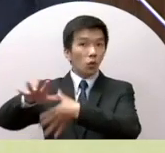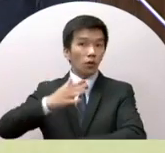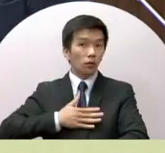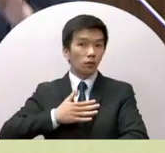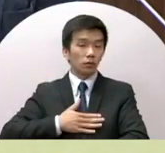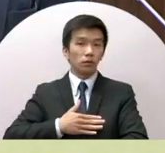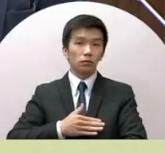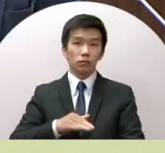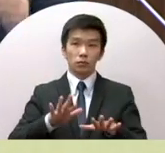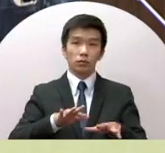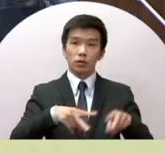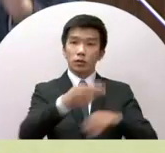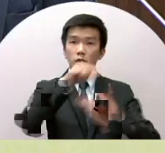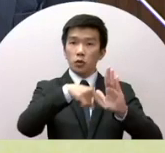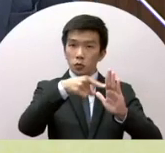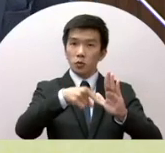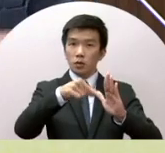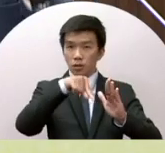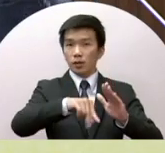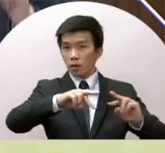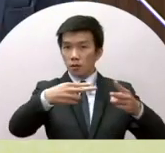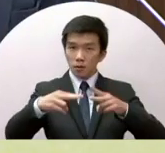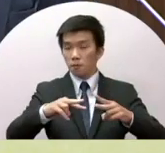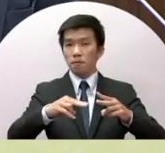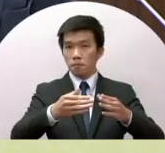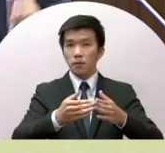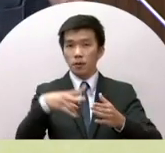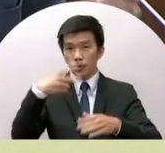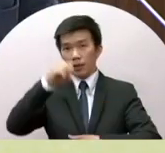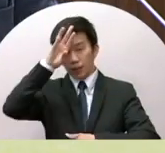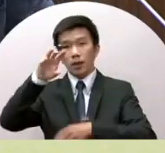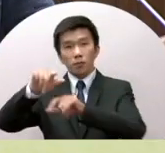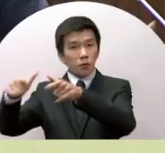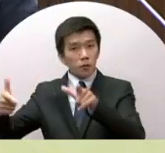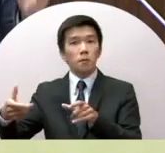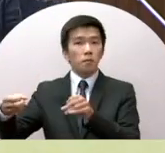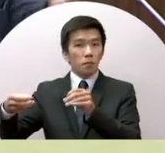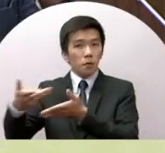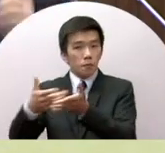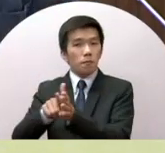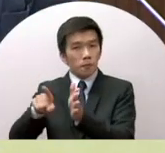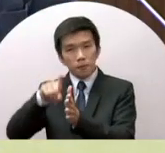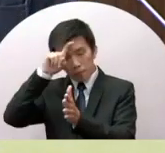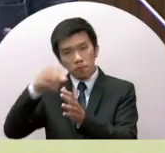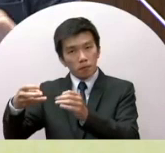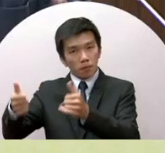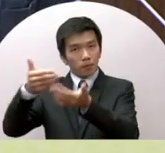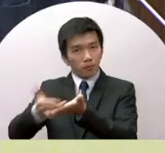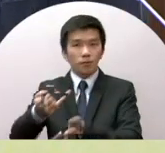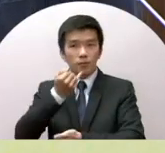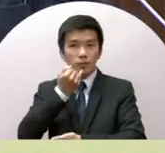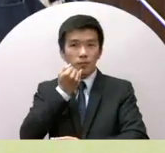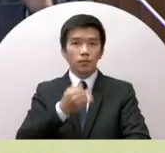是不是在政院版的部分来去做一个修正？在我们党团协商的时候，把这样的一个问题把它给处理掉。因为事